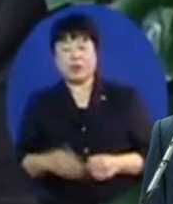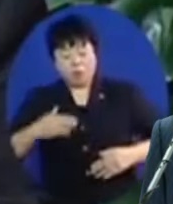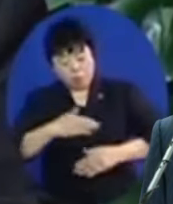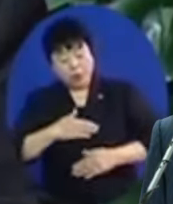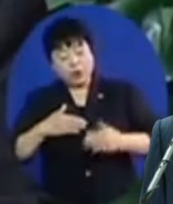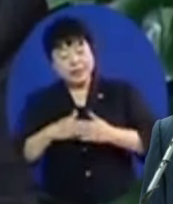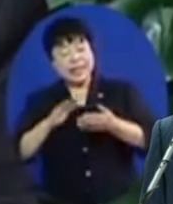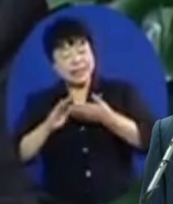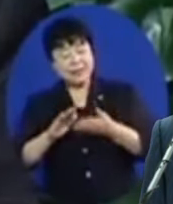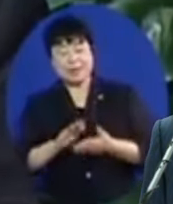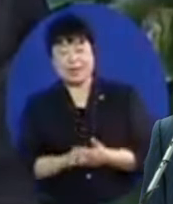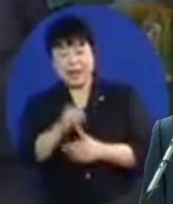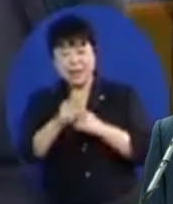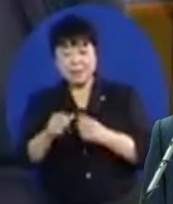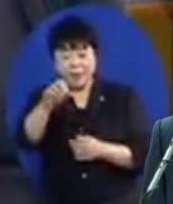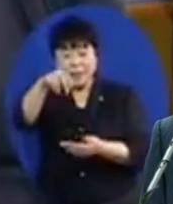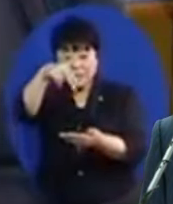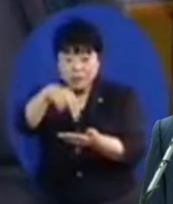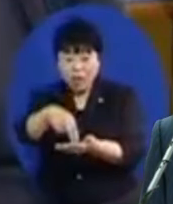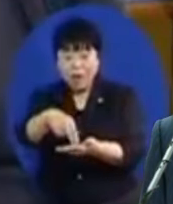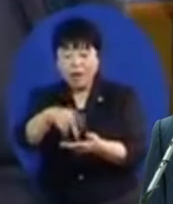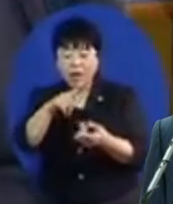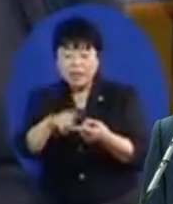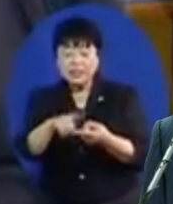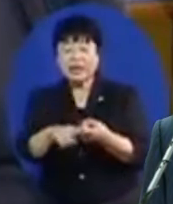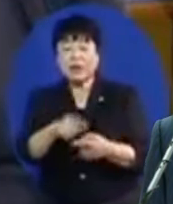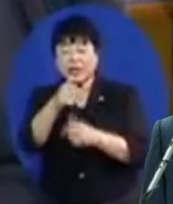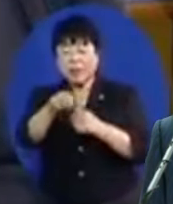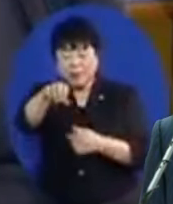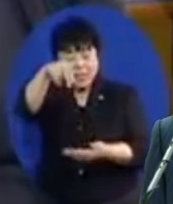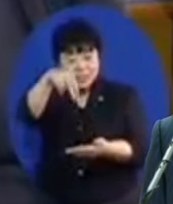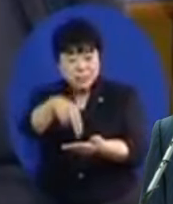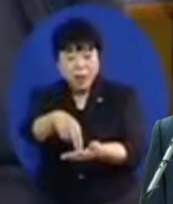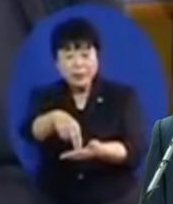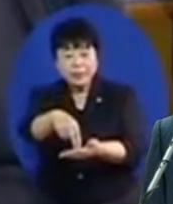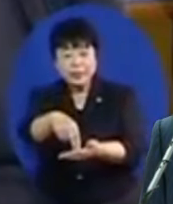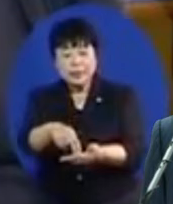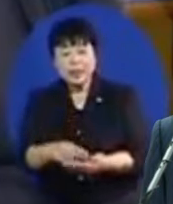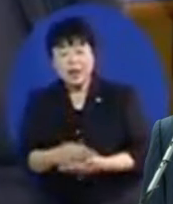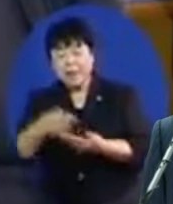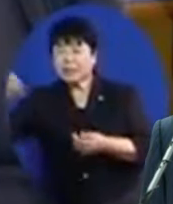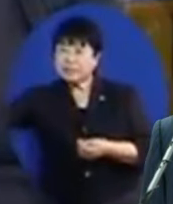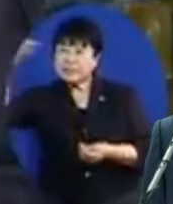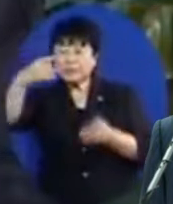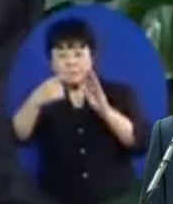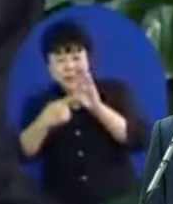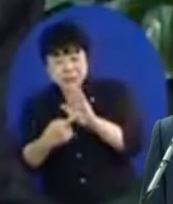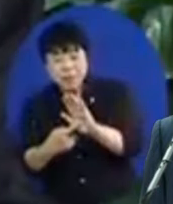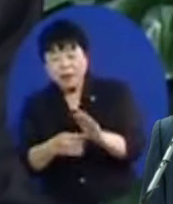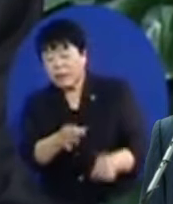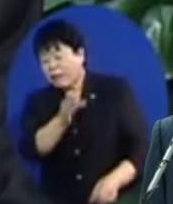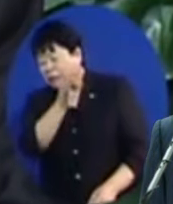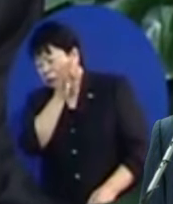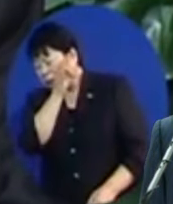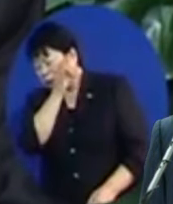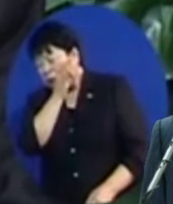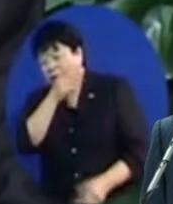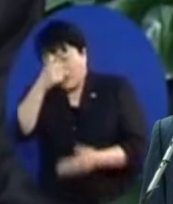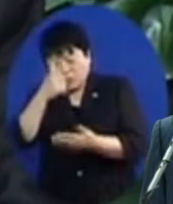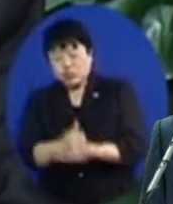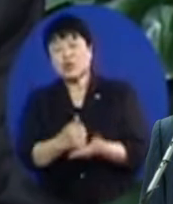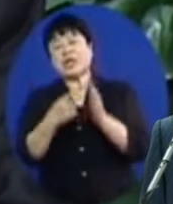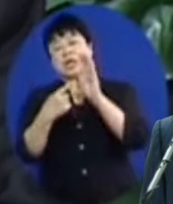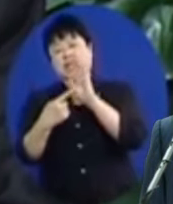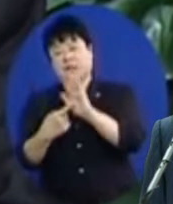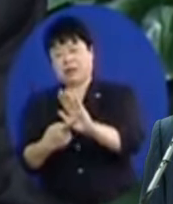했기 때문에 하나님 앞에 설 수 있지요. 그대로 하나님 앞에 서라면 하나님의 밝은 빛이 비추면 엄청난 죄가